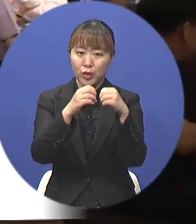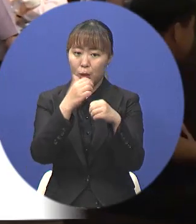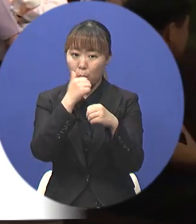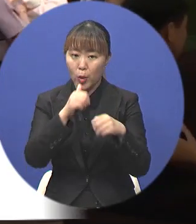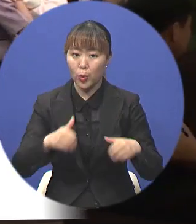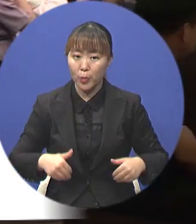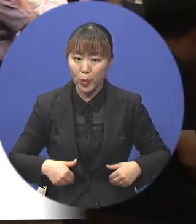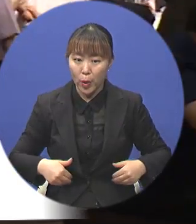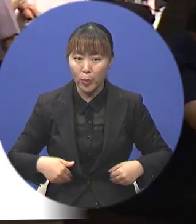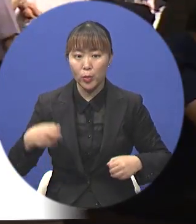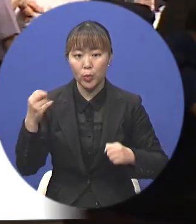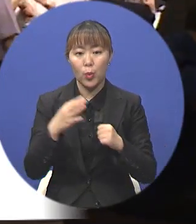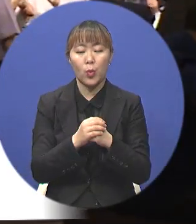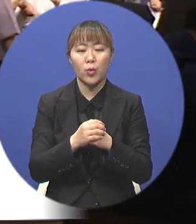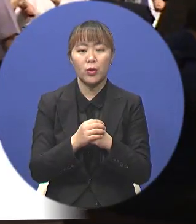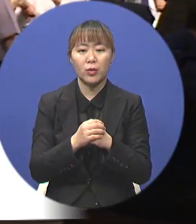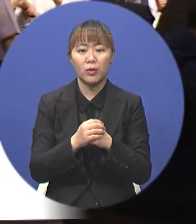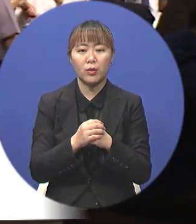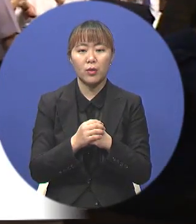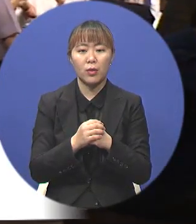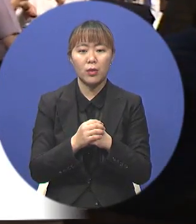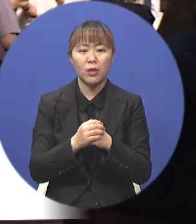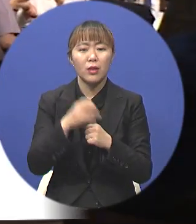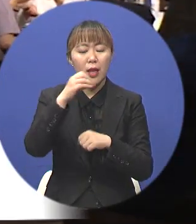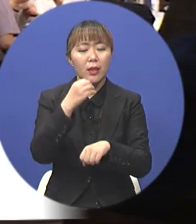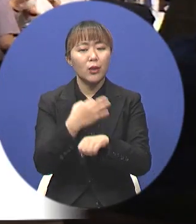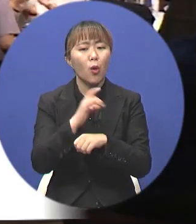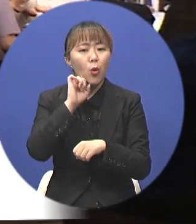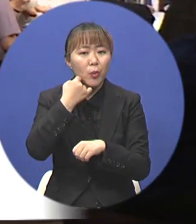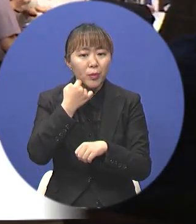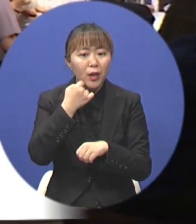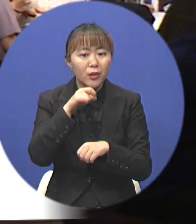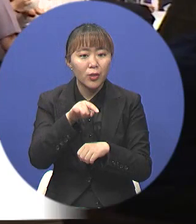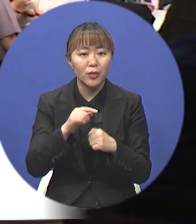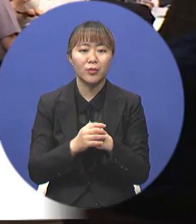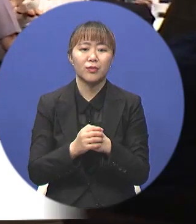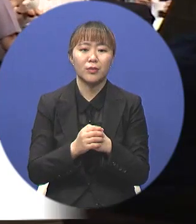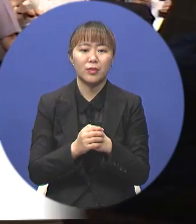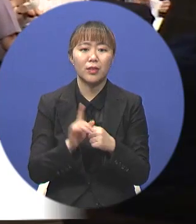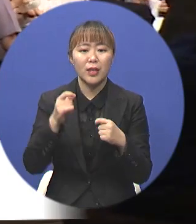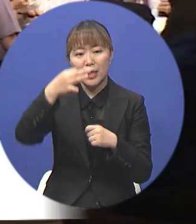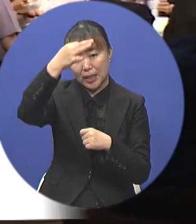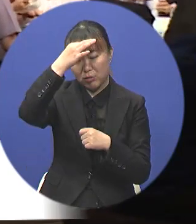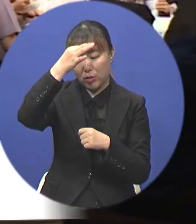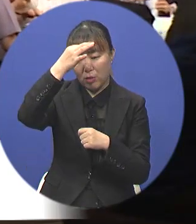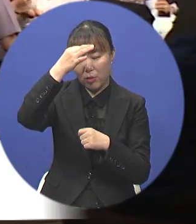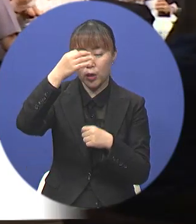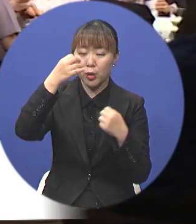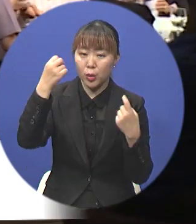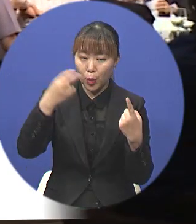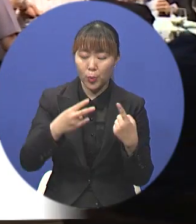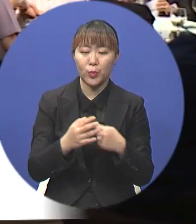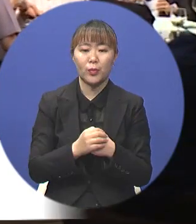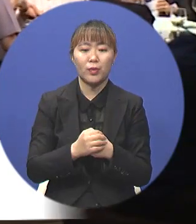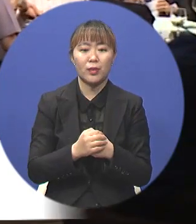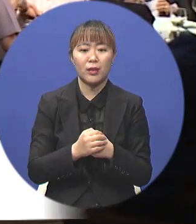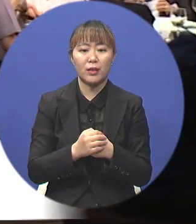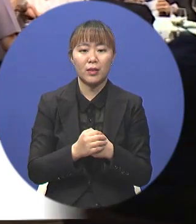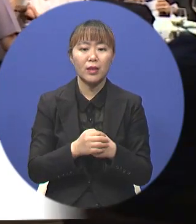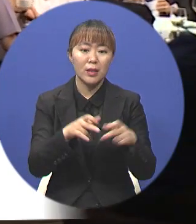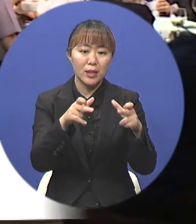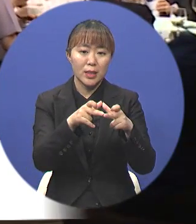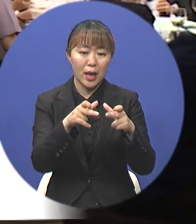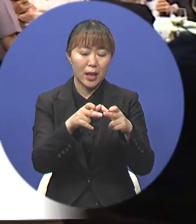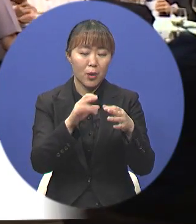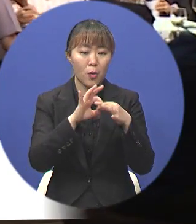통역도 필요하고 단순히 어렵다는 부분은 이런 기술적인 부분과 그 장애에